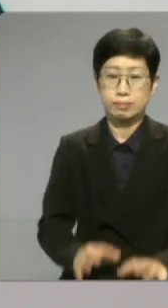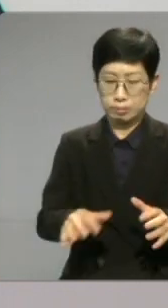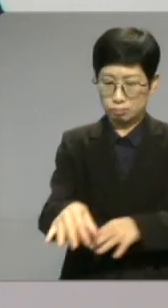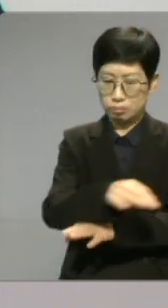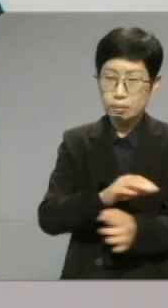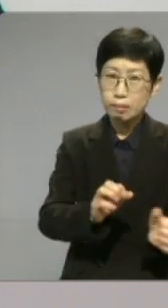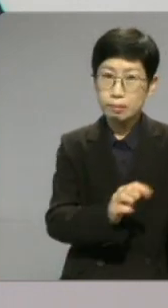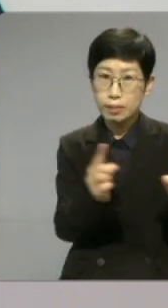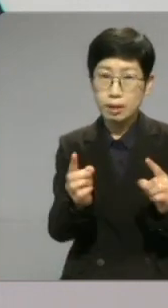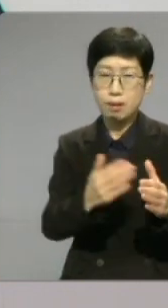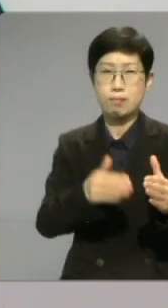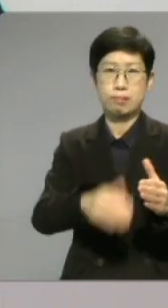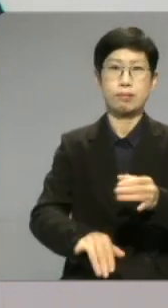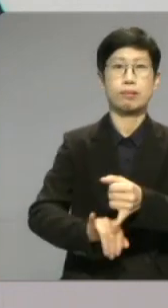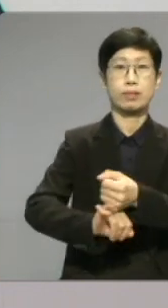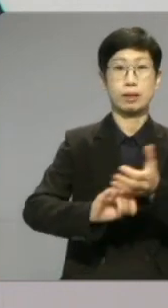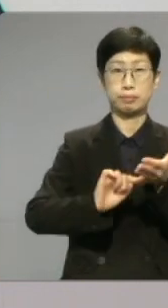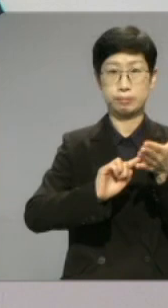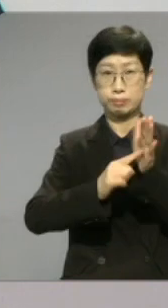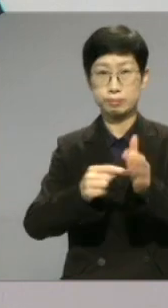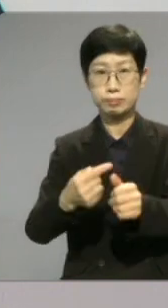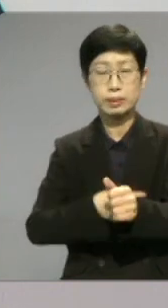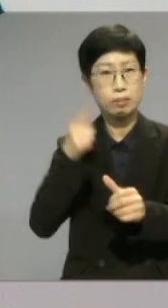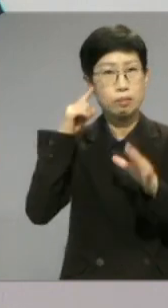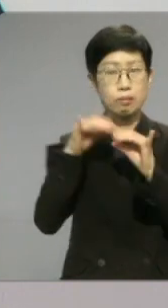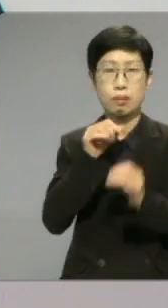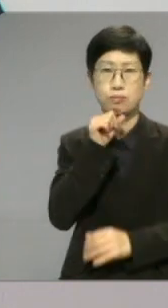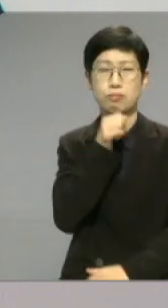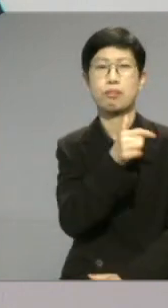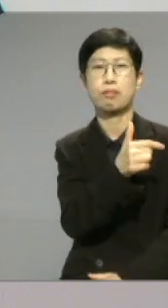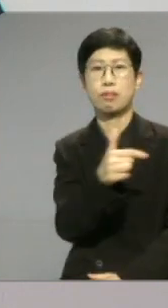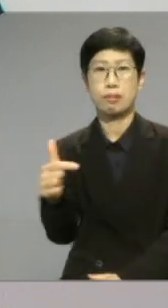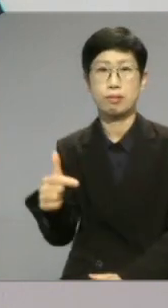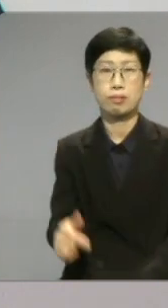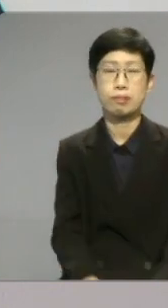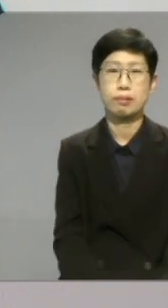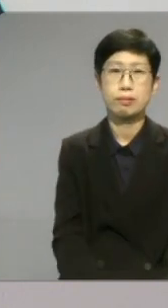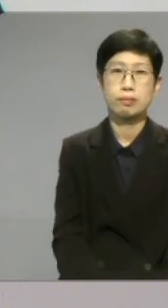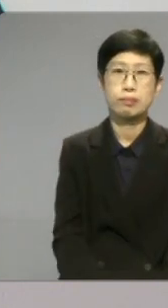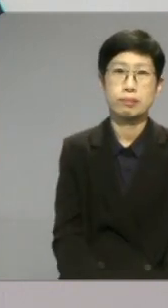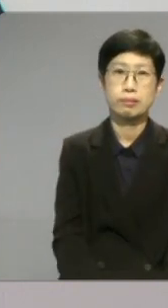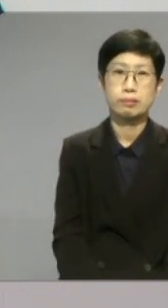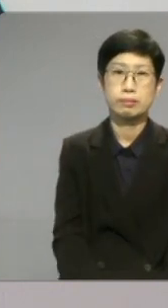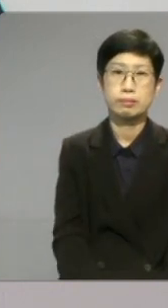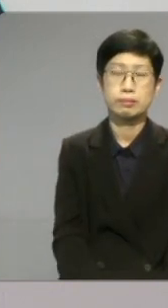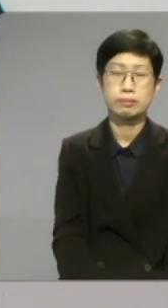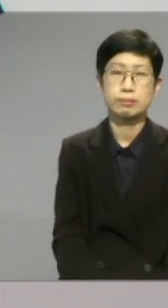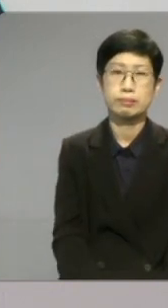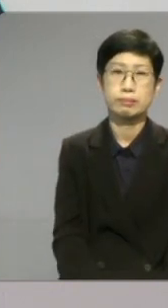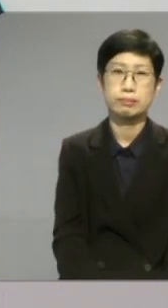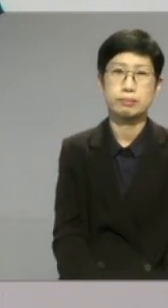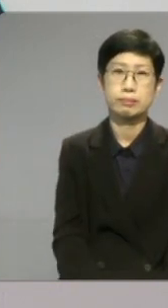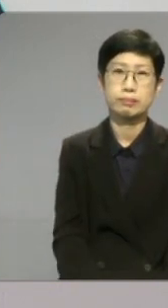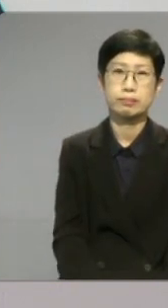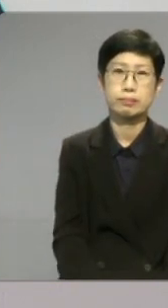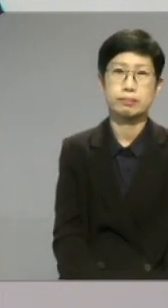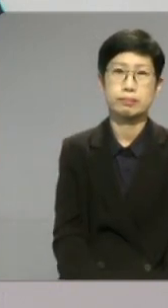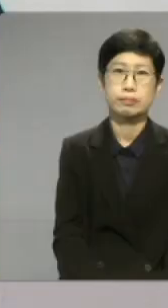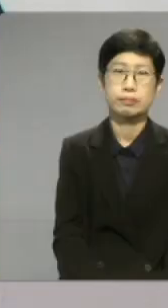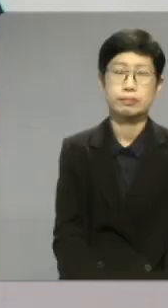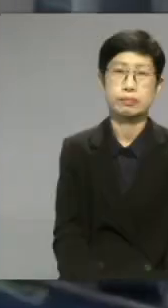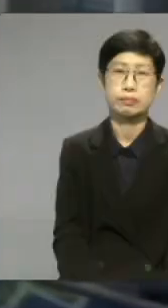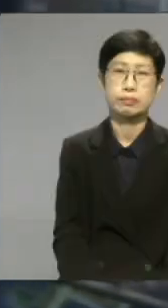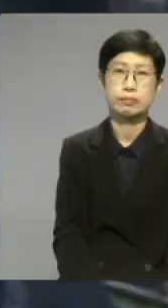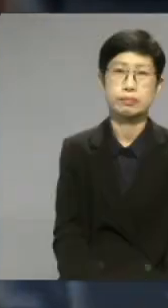경제 활성화를 주요 공약으로 내세우며 국민들의 압도적 지지를 받았습니다. 김준호 월드리포터입니다.